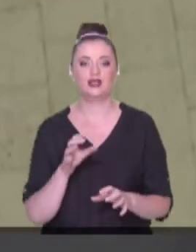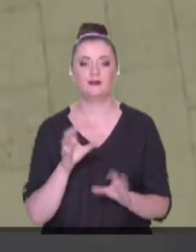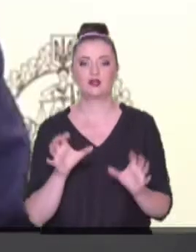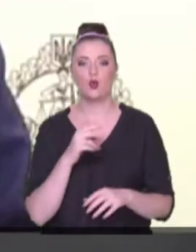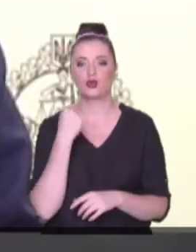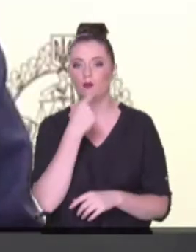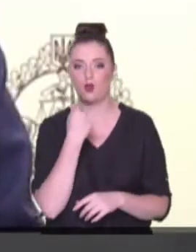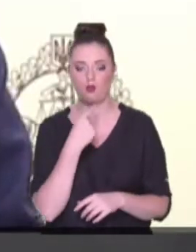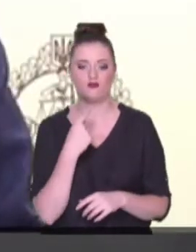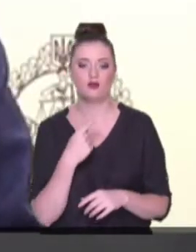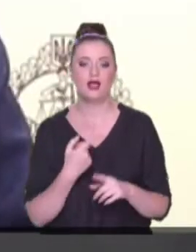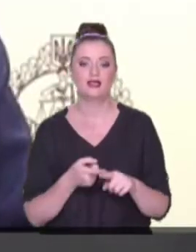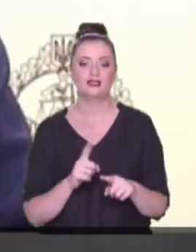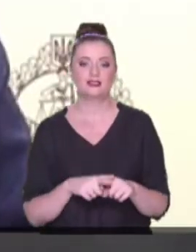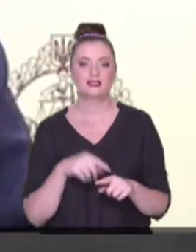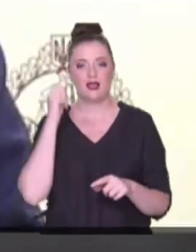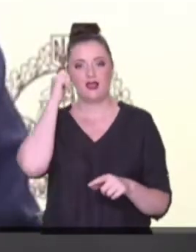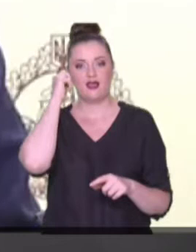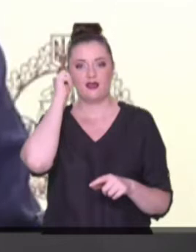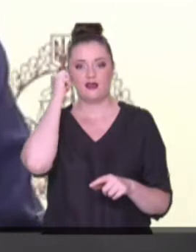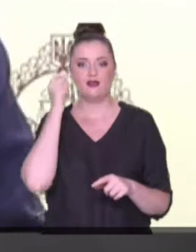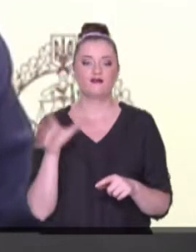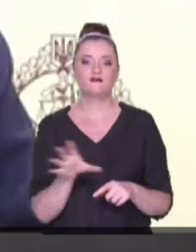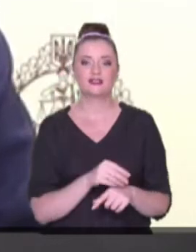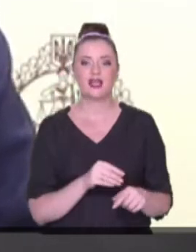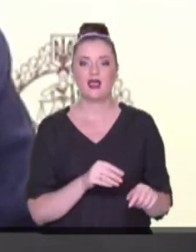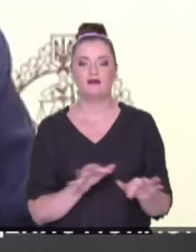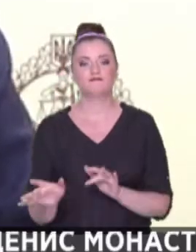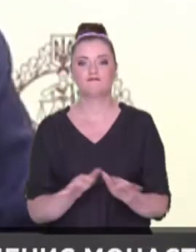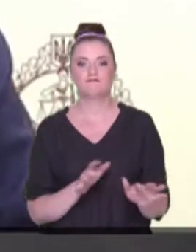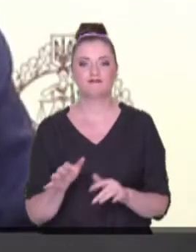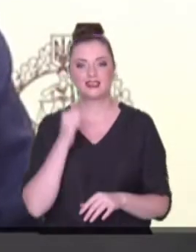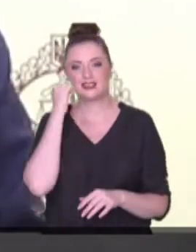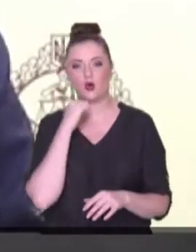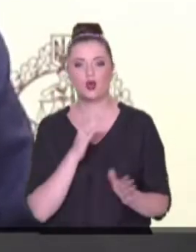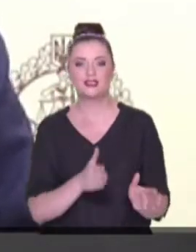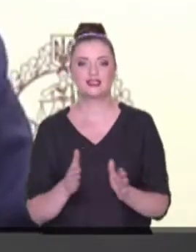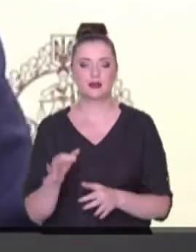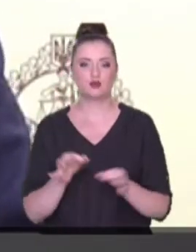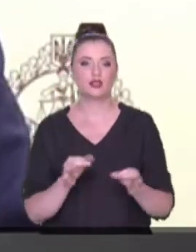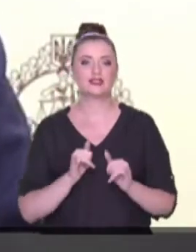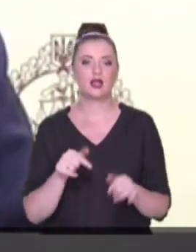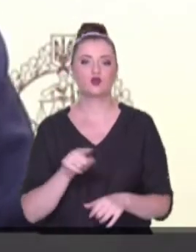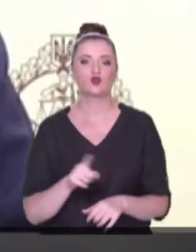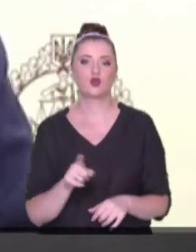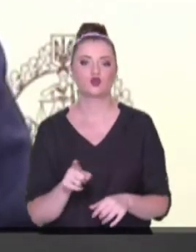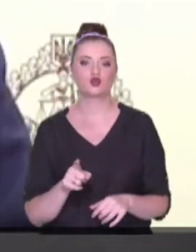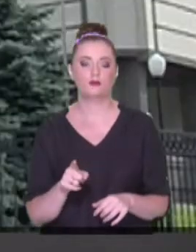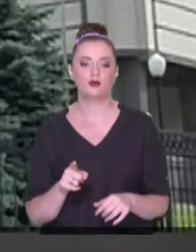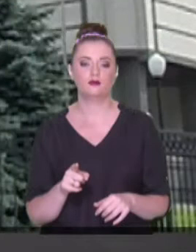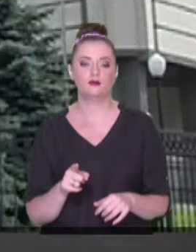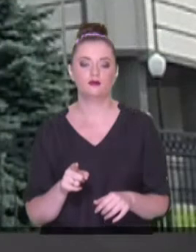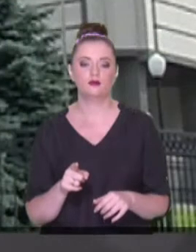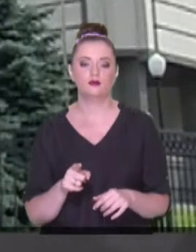все, значить, демарш старої системи суддівської, просто заради того, щоб відкатати